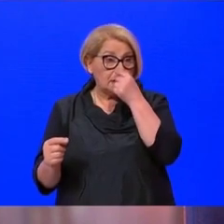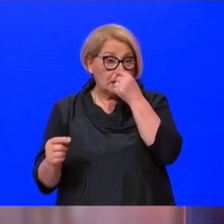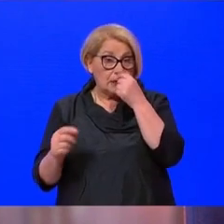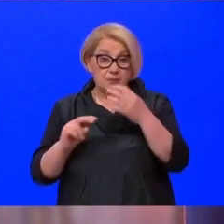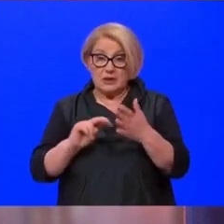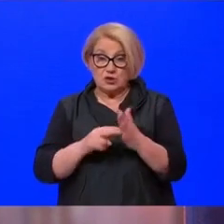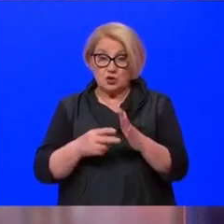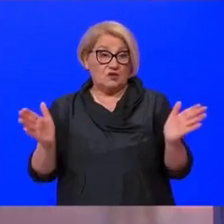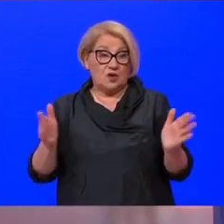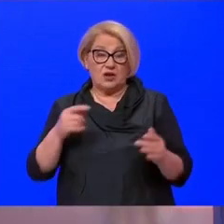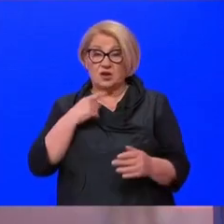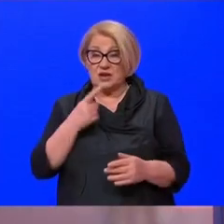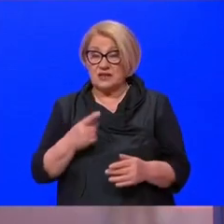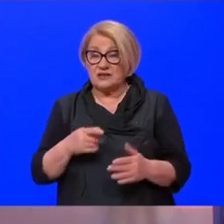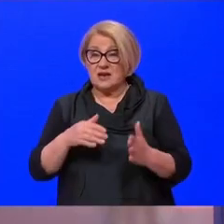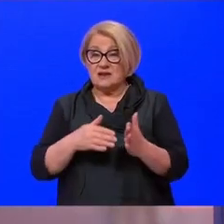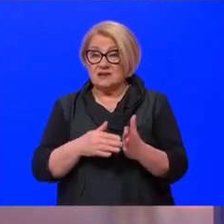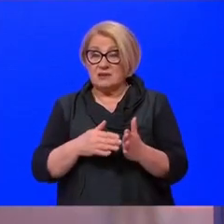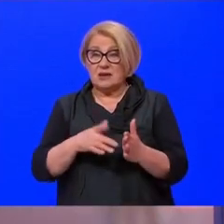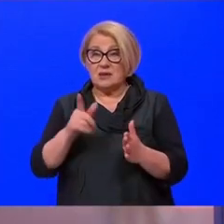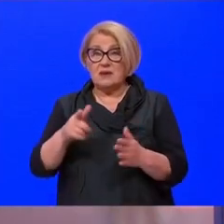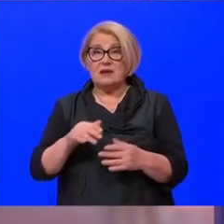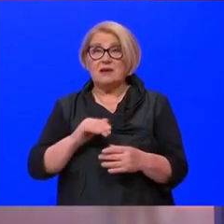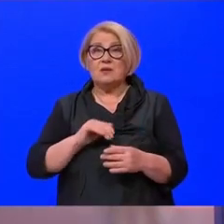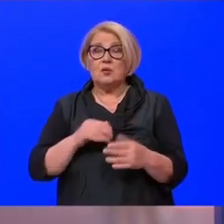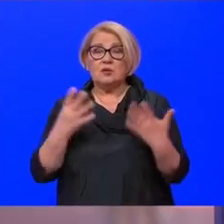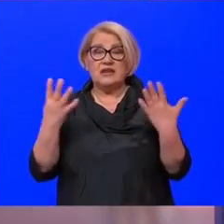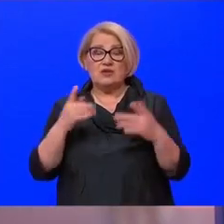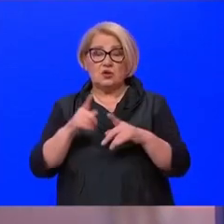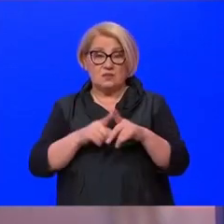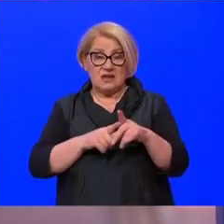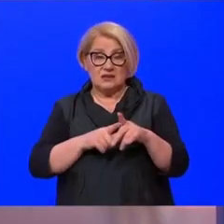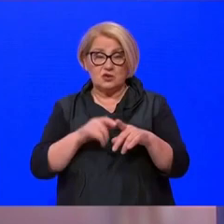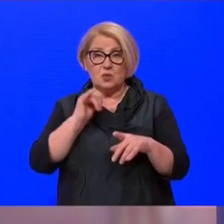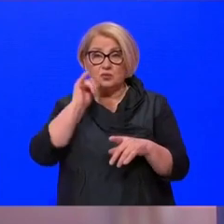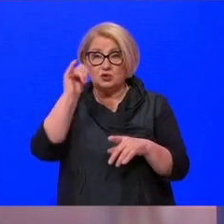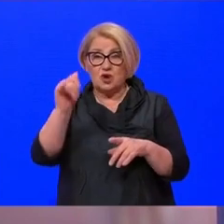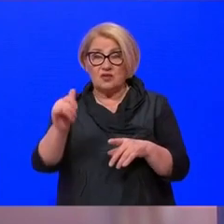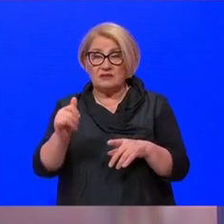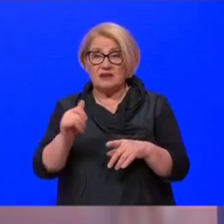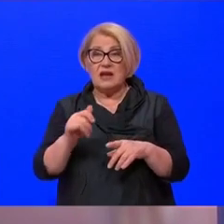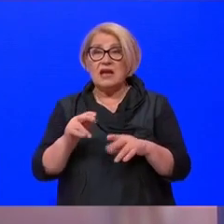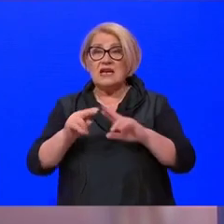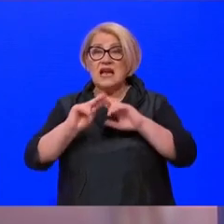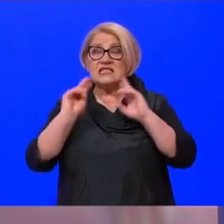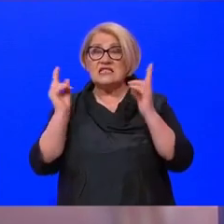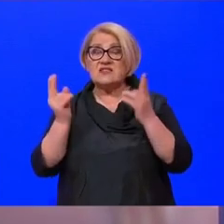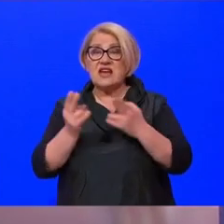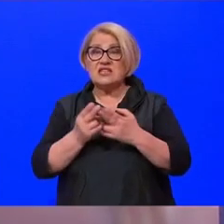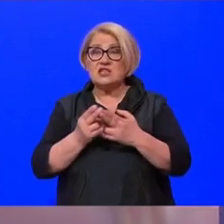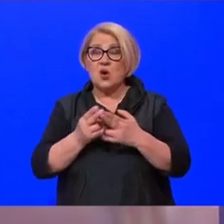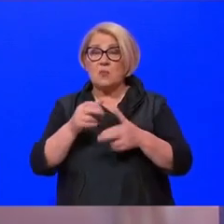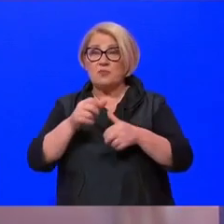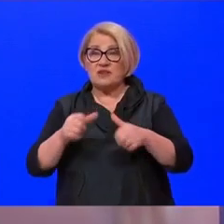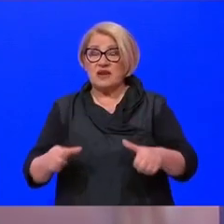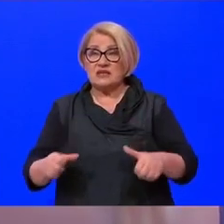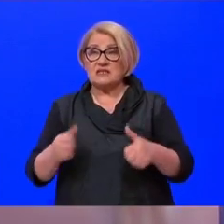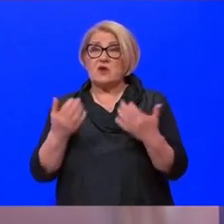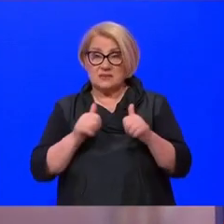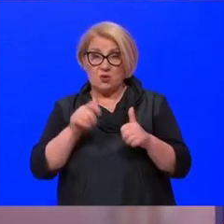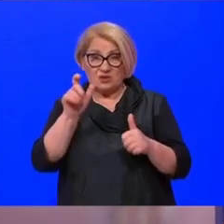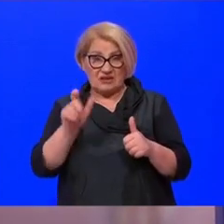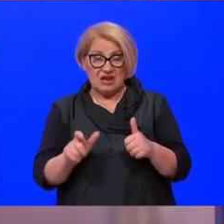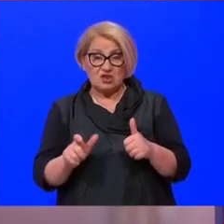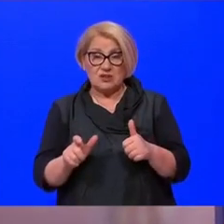stručnog kadra, roditelja. Dakle, trebali biste otići u rujnu u Meksiko. Koliko vas treba otići, koliko to košta, što vam